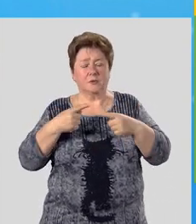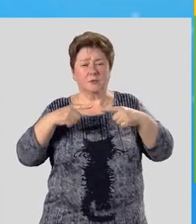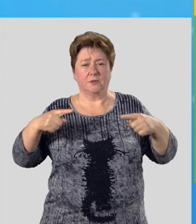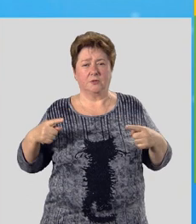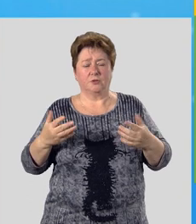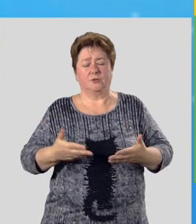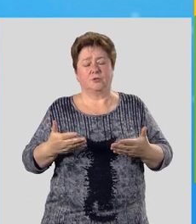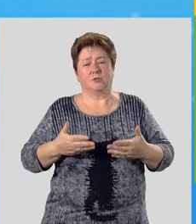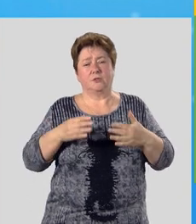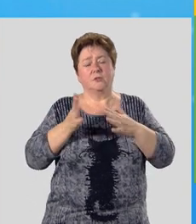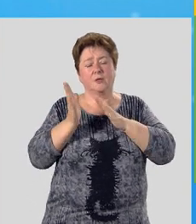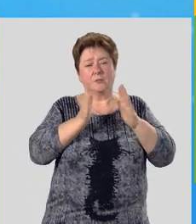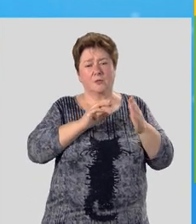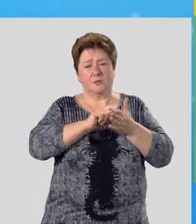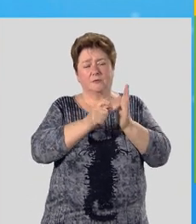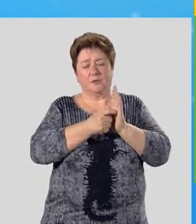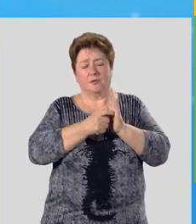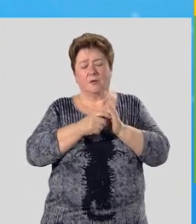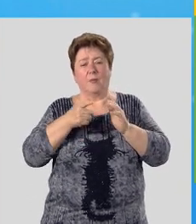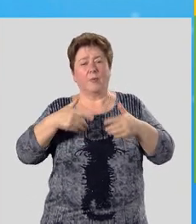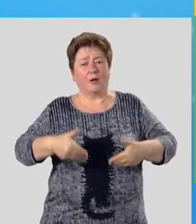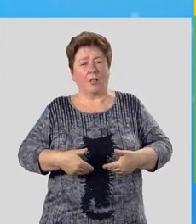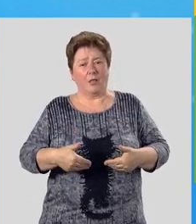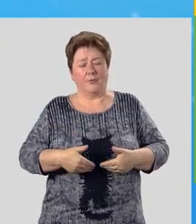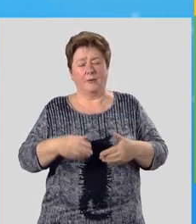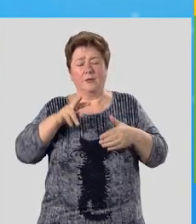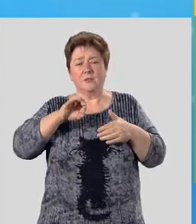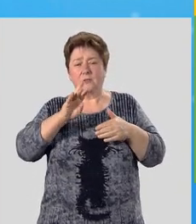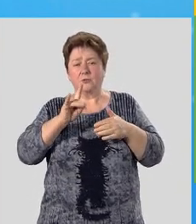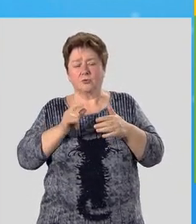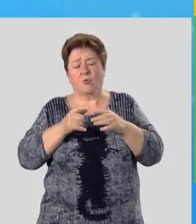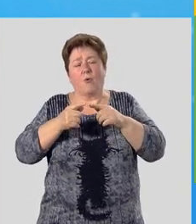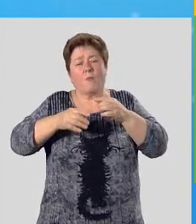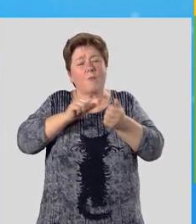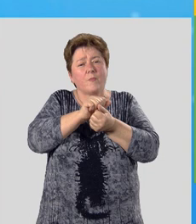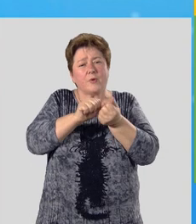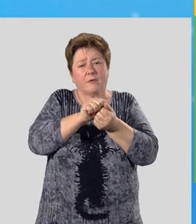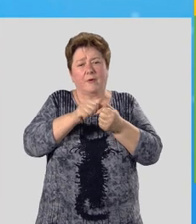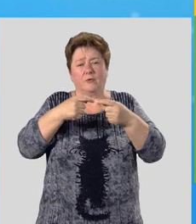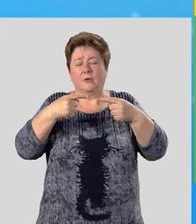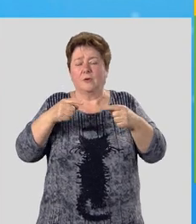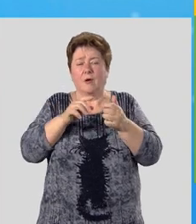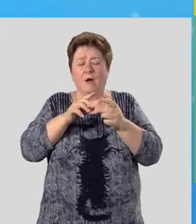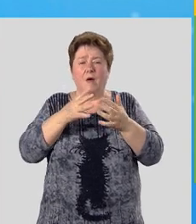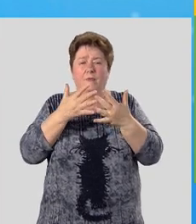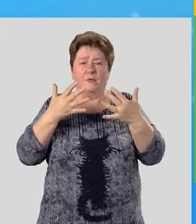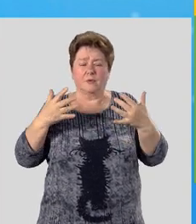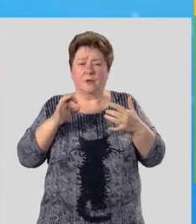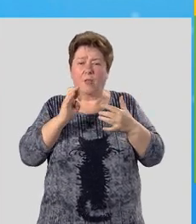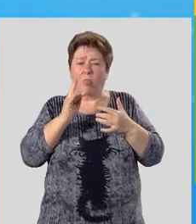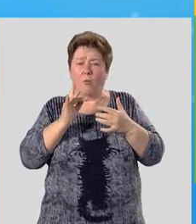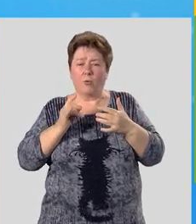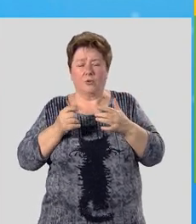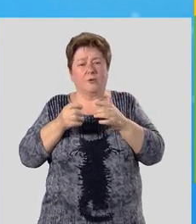различные жизненные процессы в клетке. При голодании лизосомы переваривают некоторые органоиды,